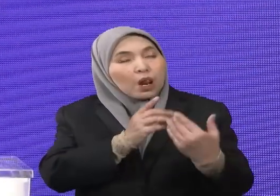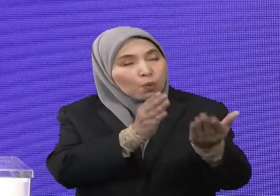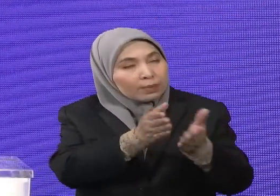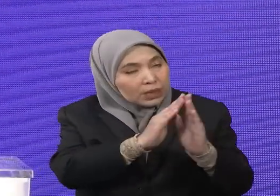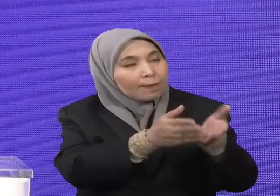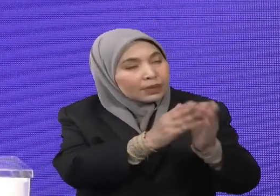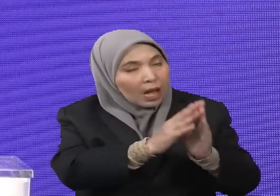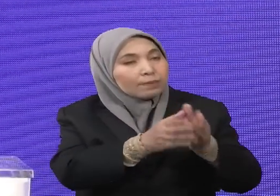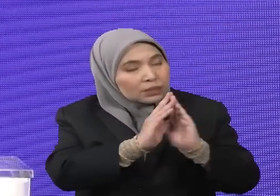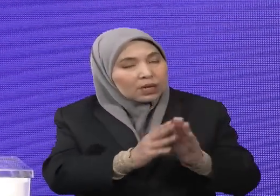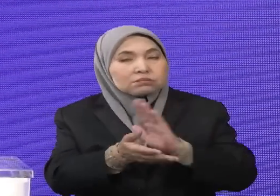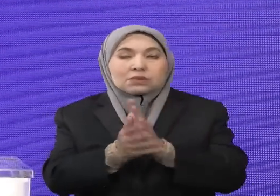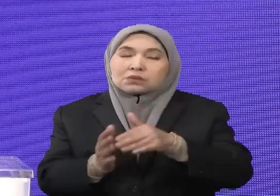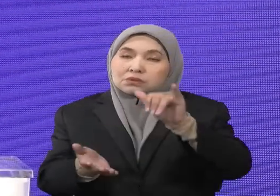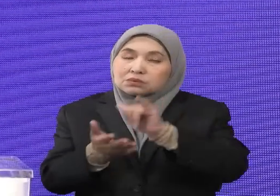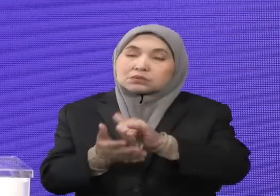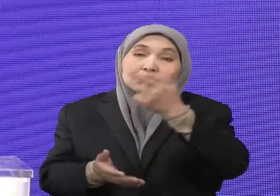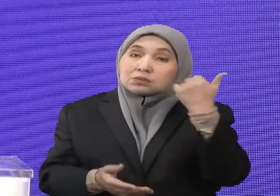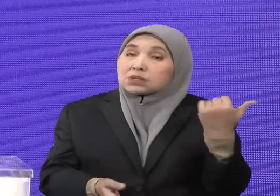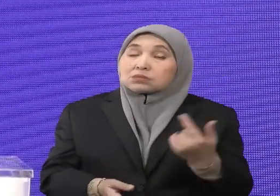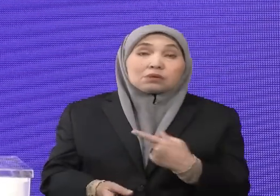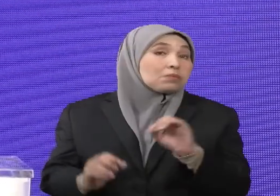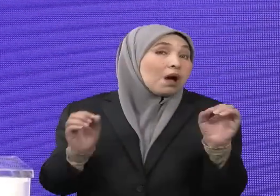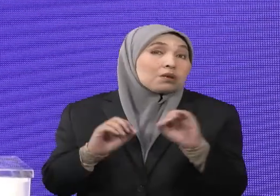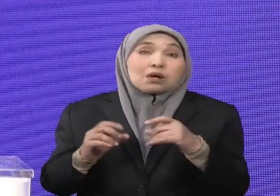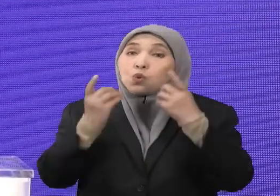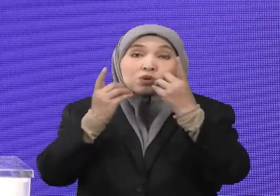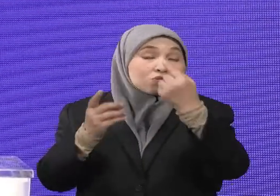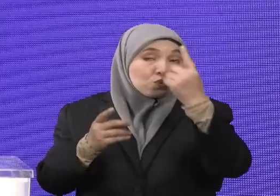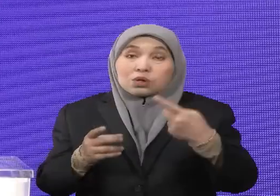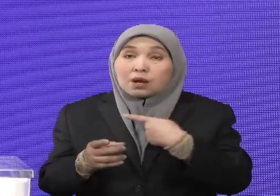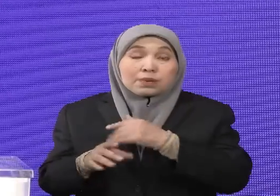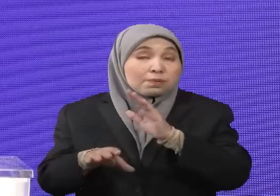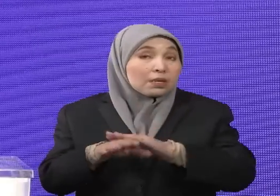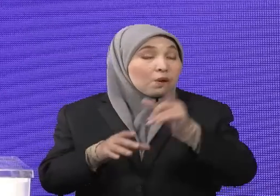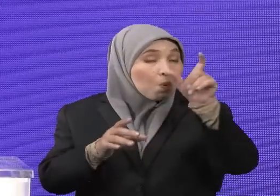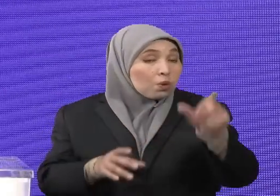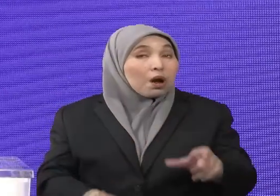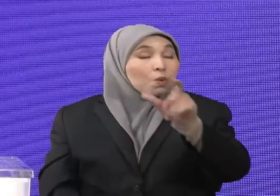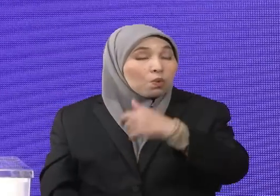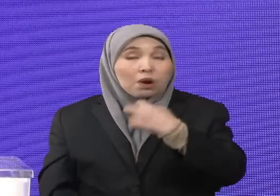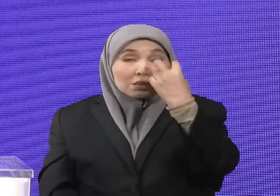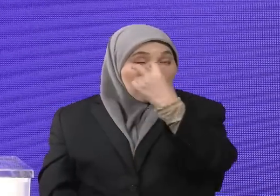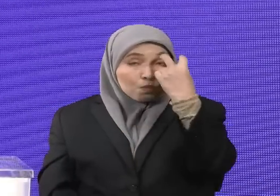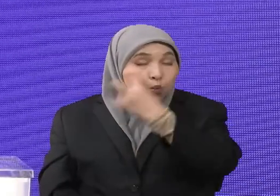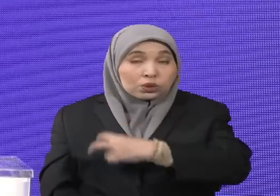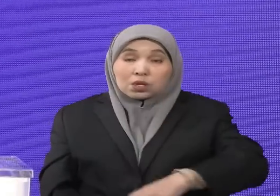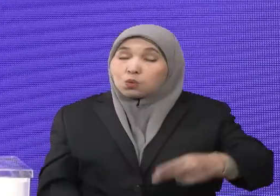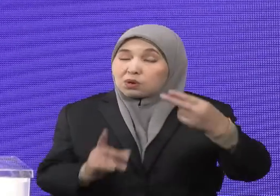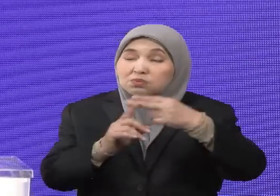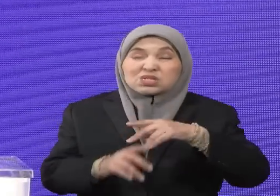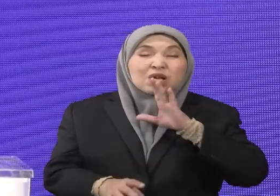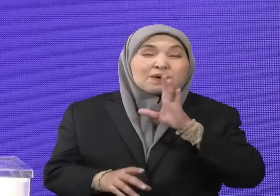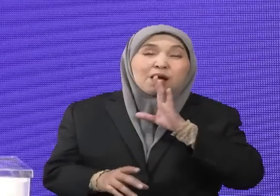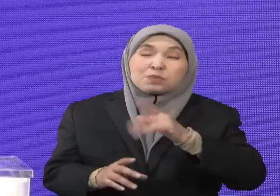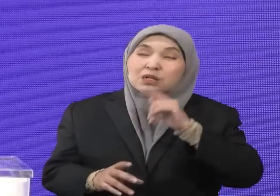yang demikian itu disebabkan mereka berkate tiada sebagai kami terhadap orang-orang butuh huruf mereka mengatakan hal yang dusta terhadap Allah